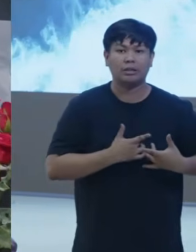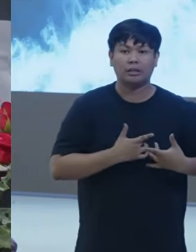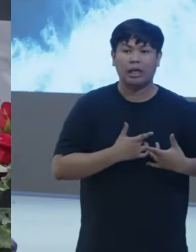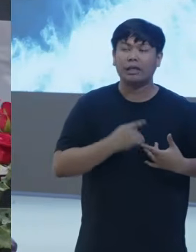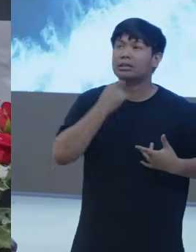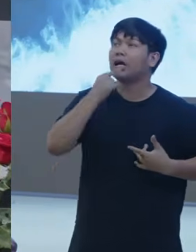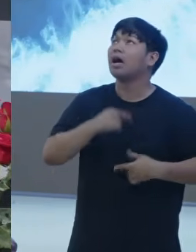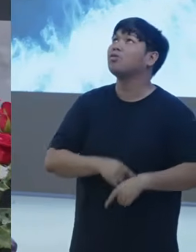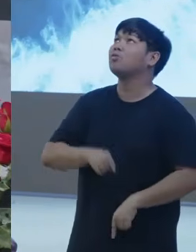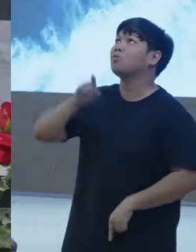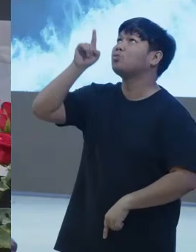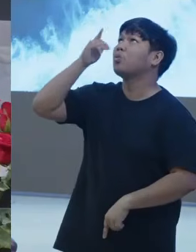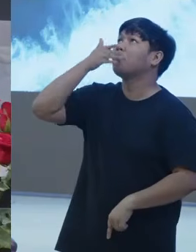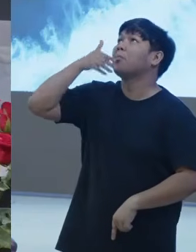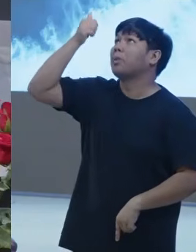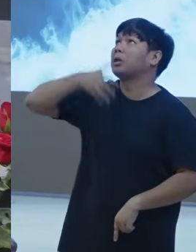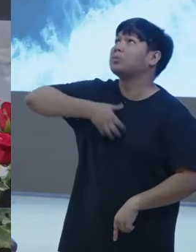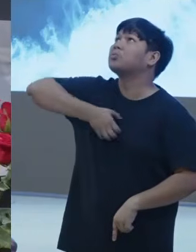3.